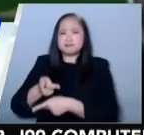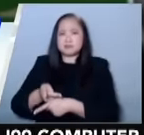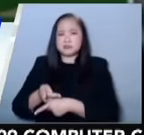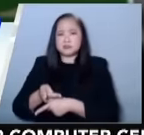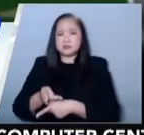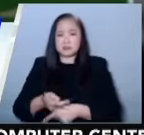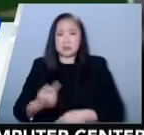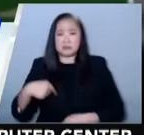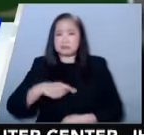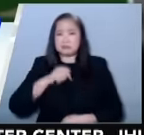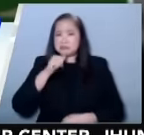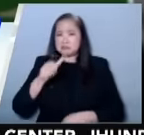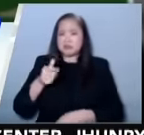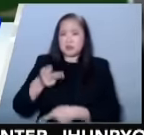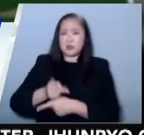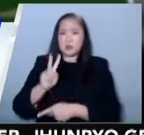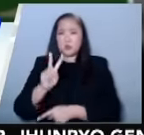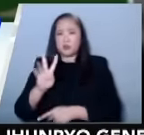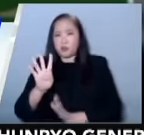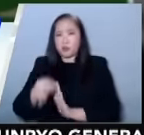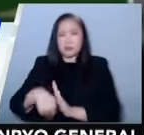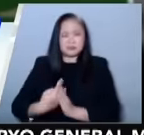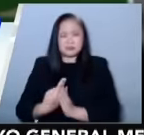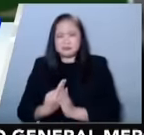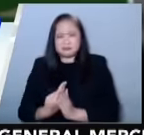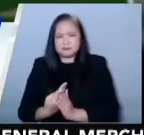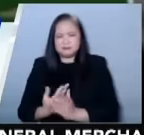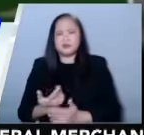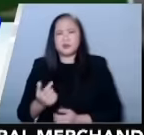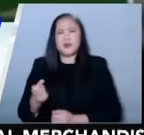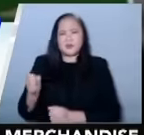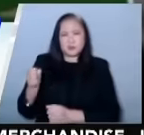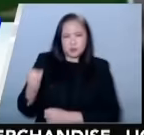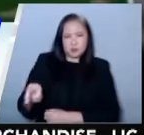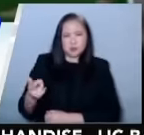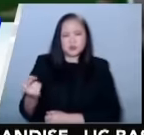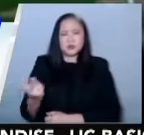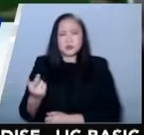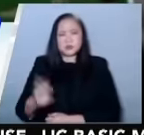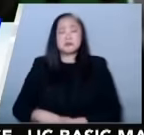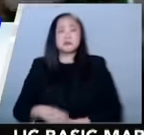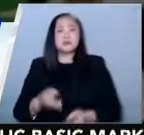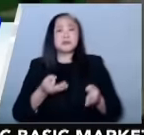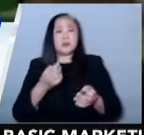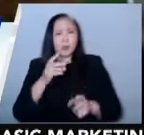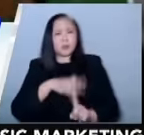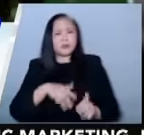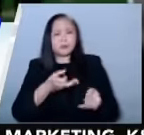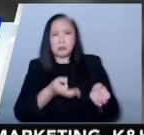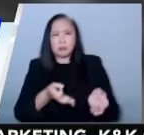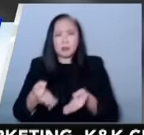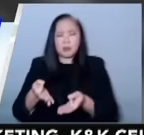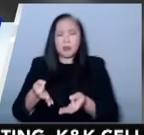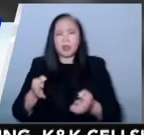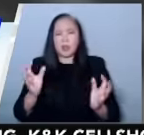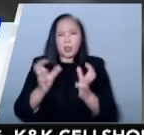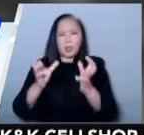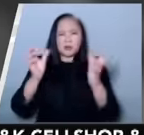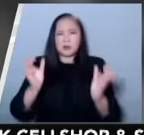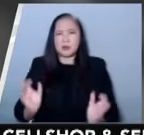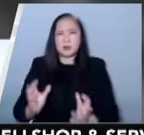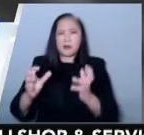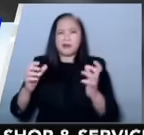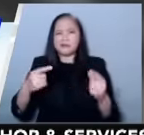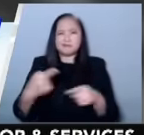oras. So, pag nung napapansin nila, pag pinapakain, nag-aaway-away yung mga pusa. Ang hinala